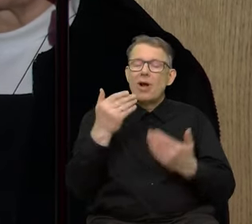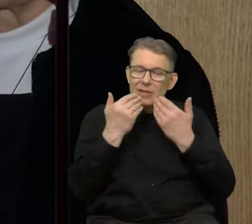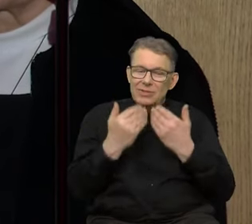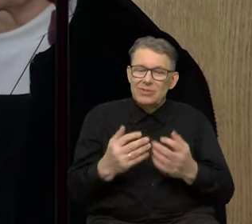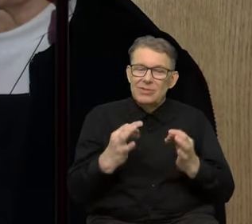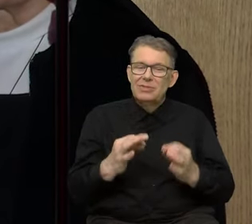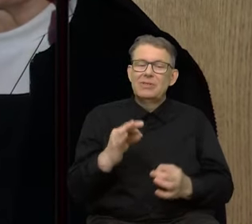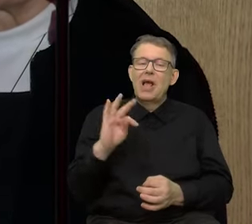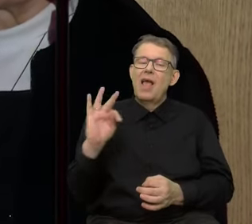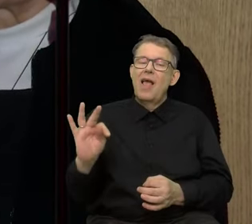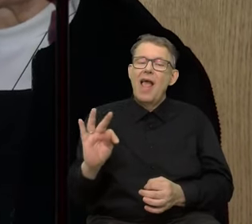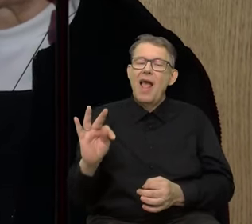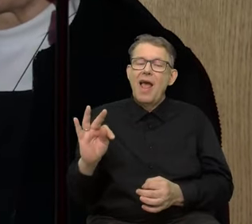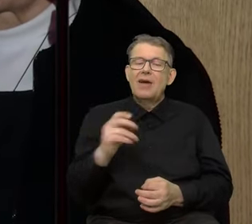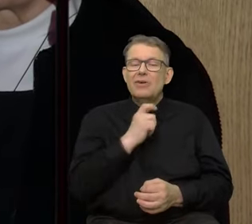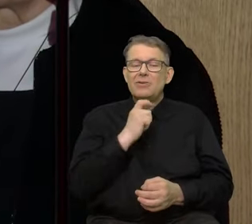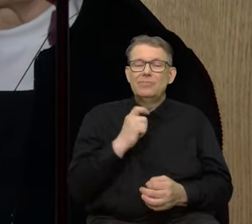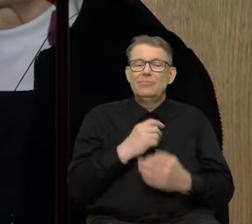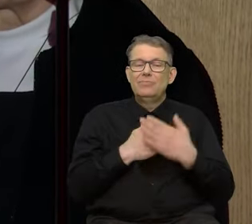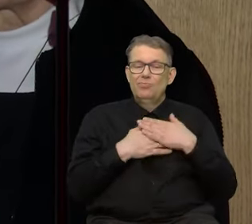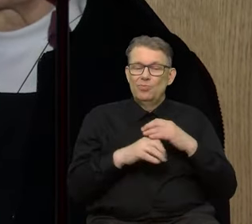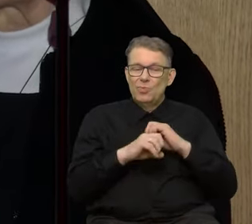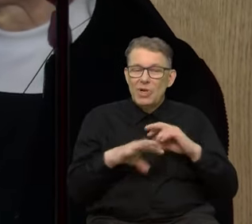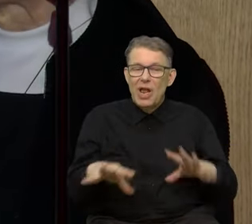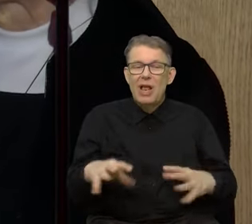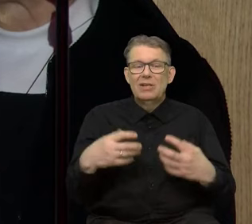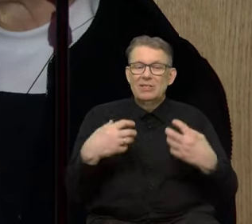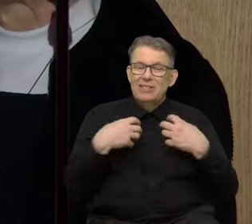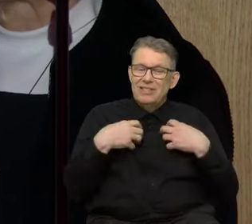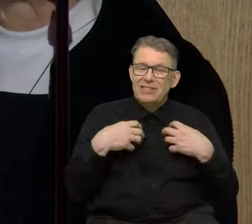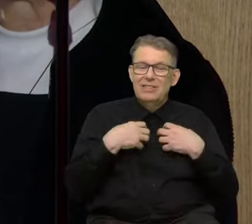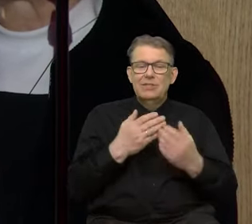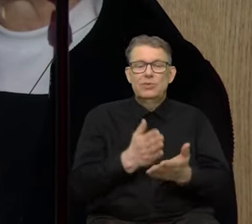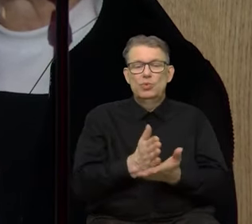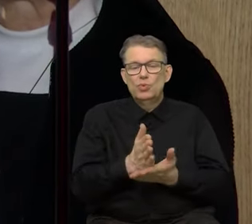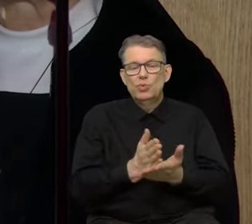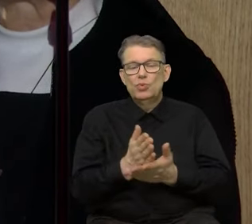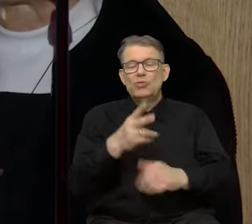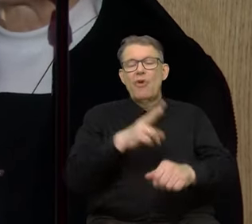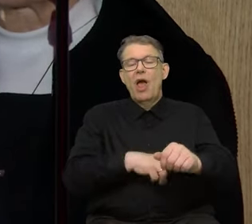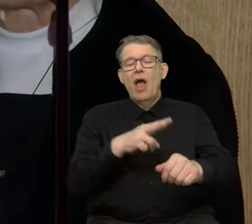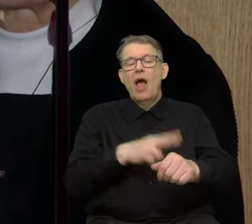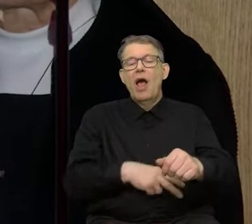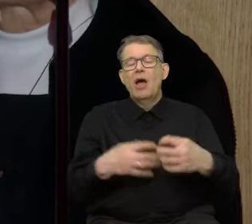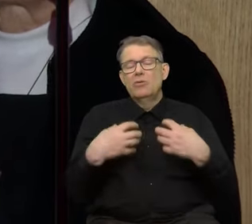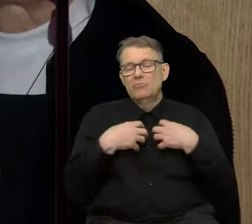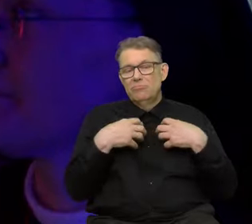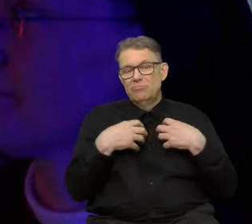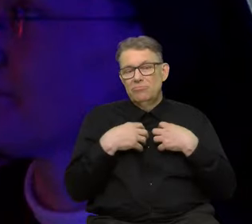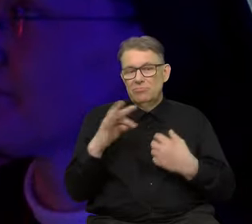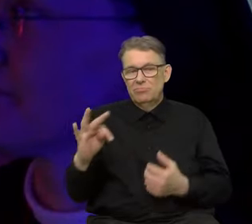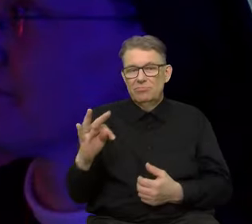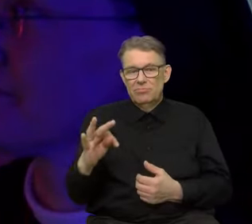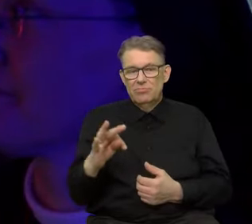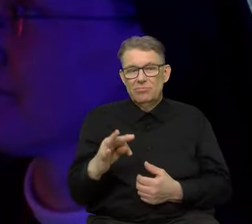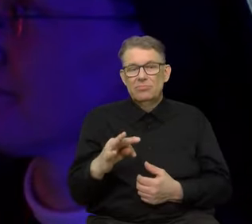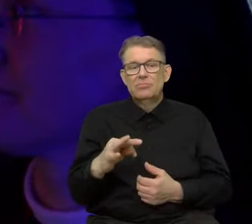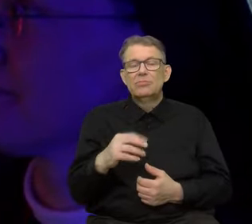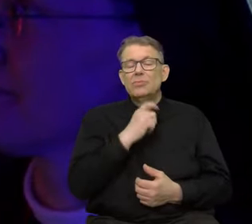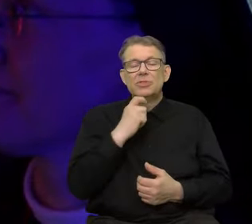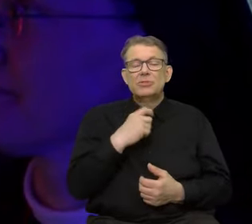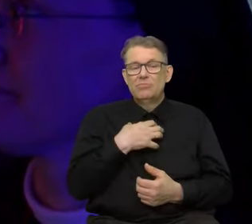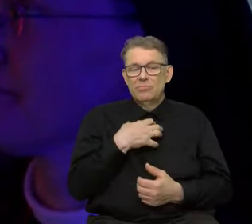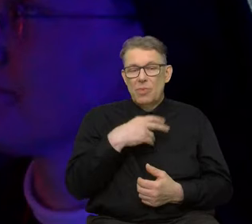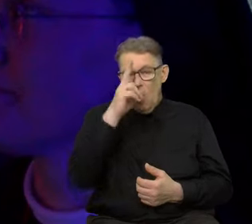Jego miłosierdzie, za życie, posługę i świadectwo życia ojca Michała i